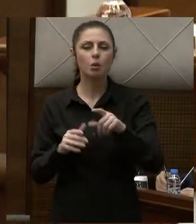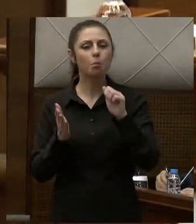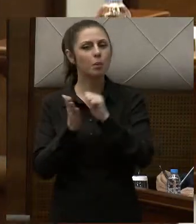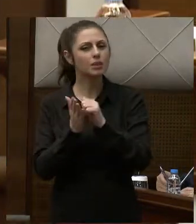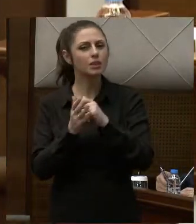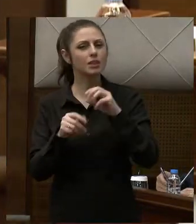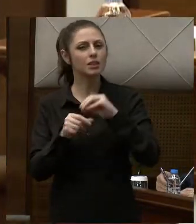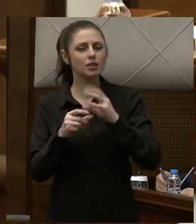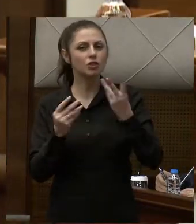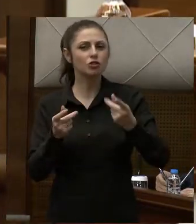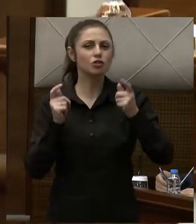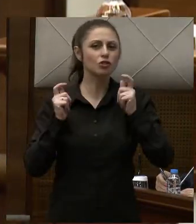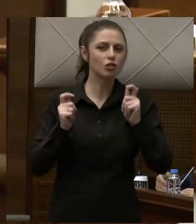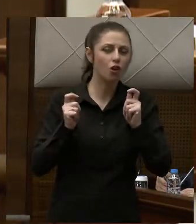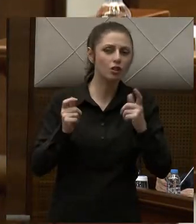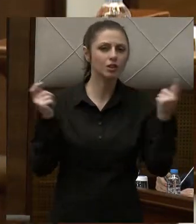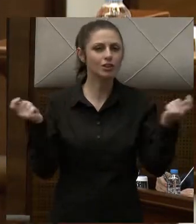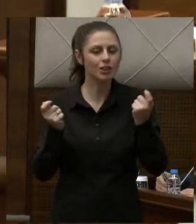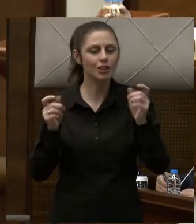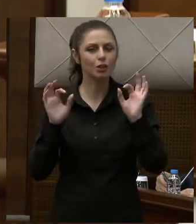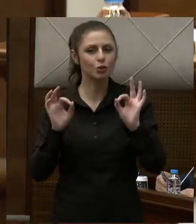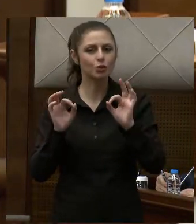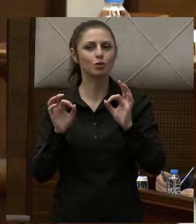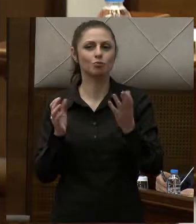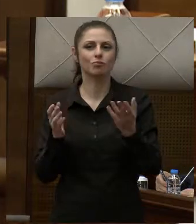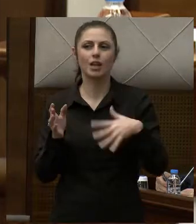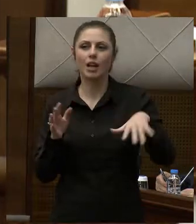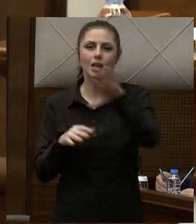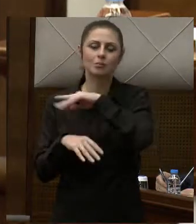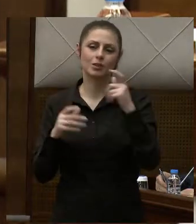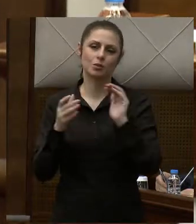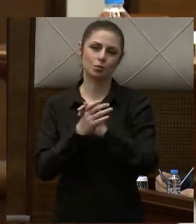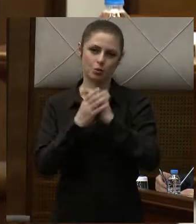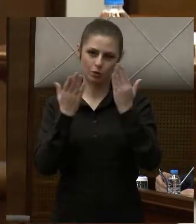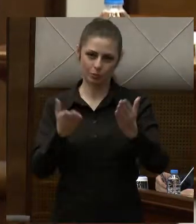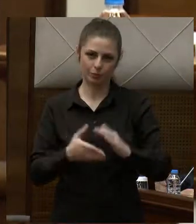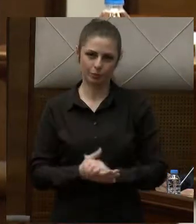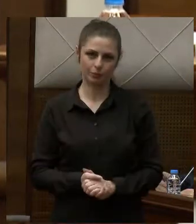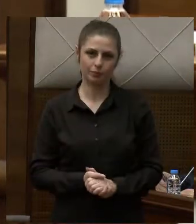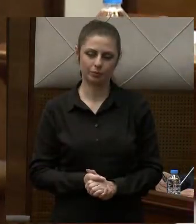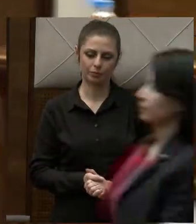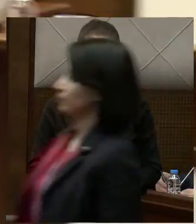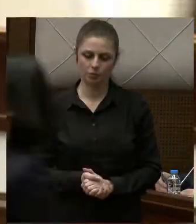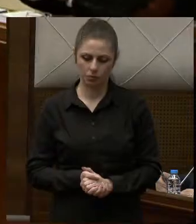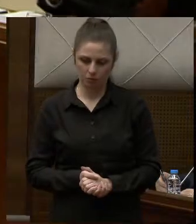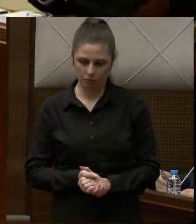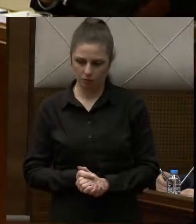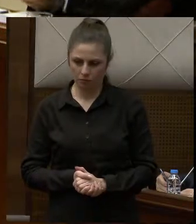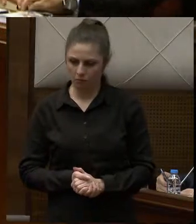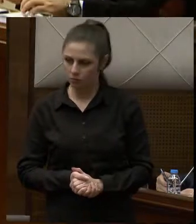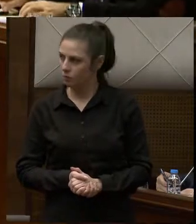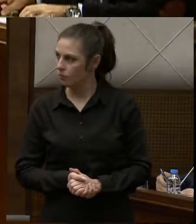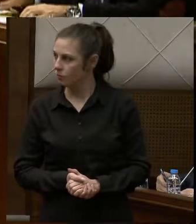emektar basın mensuplarının gününü kutlarken sizleri sevgi, saygı ve muhabbetle selamlıyorum. Teşekkür ederim. Teşekkür ediyorum Mehmet